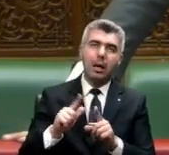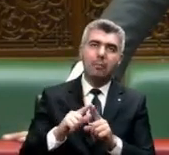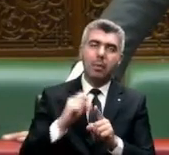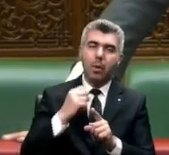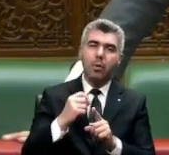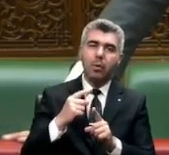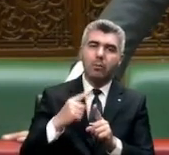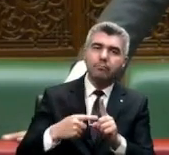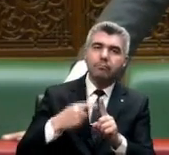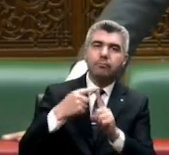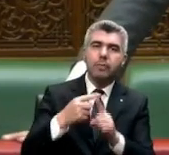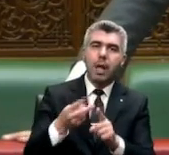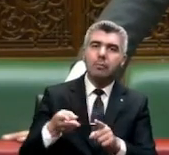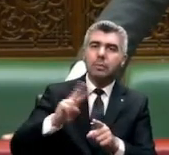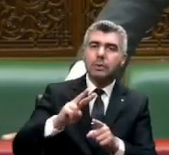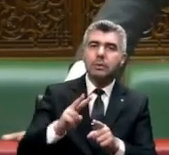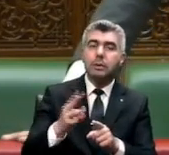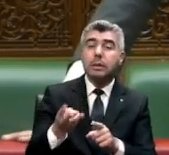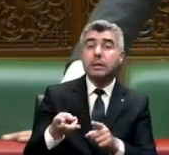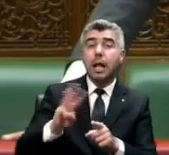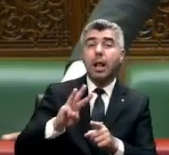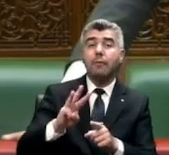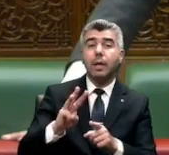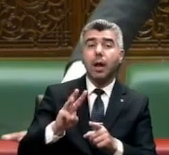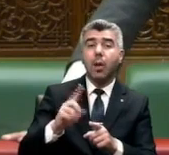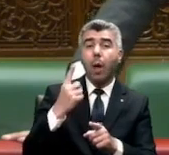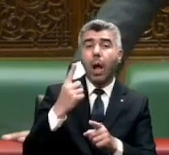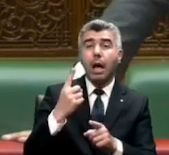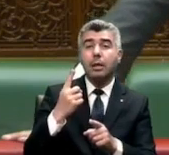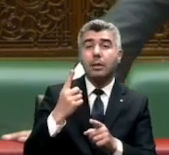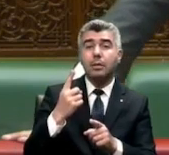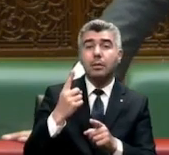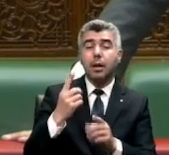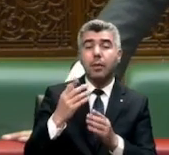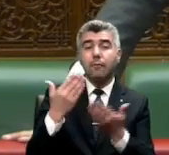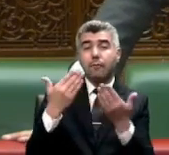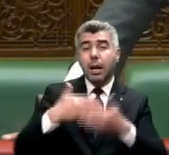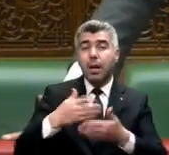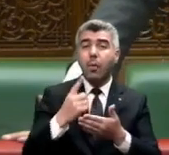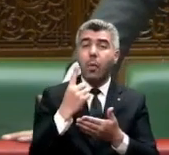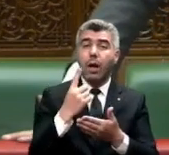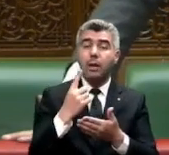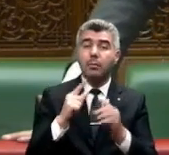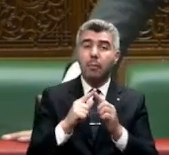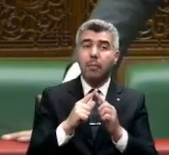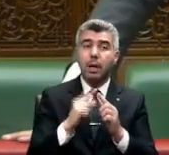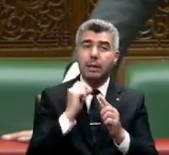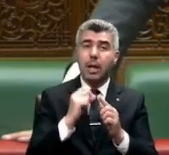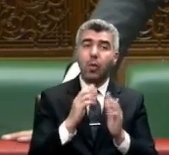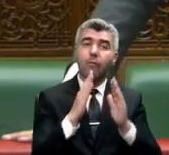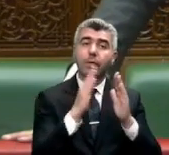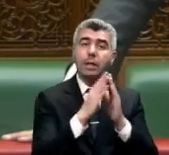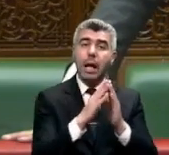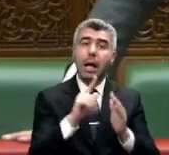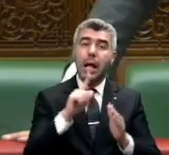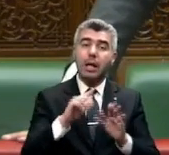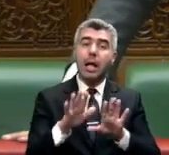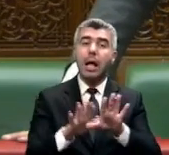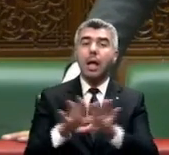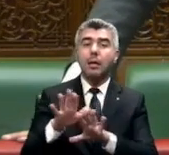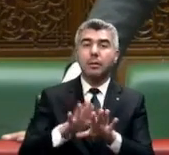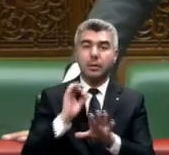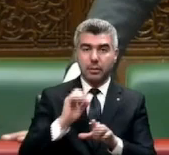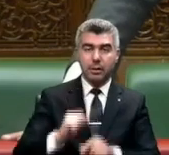الفنادق 25000 درهم الليله واحده بالنسبه في اكادير وهذا